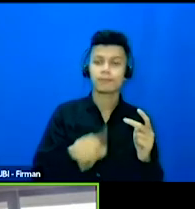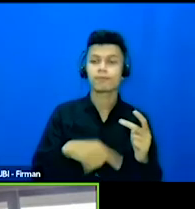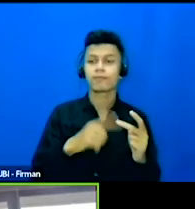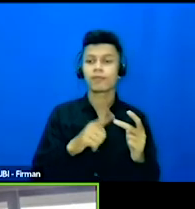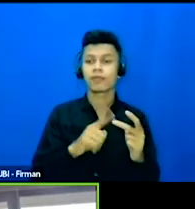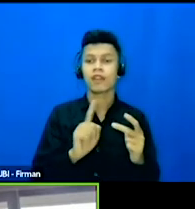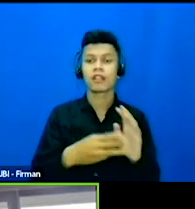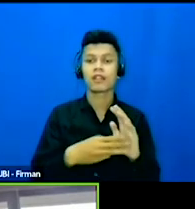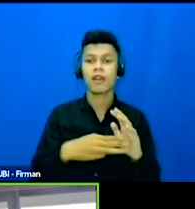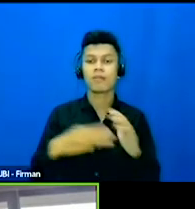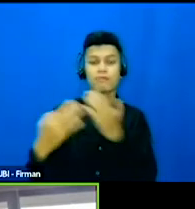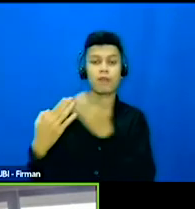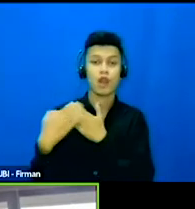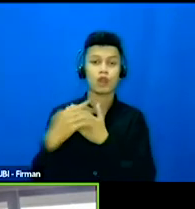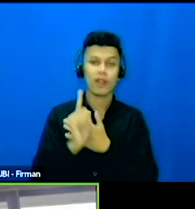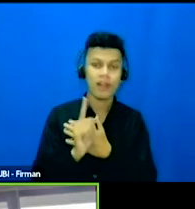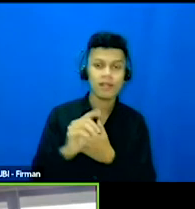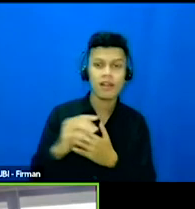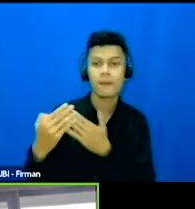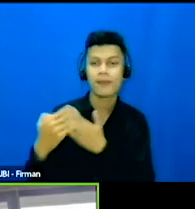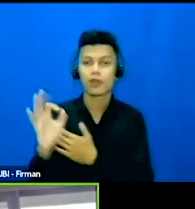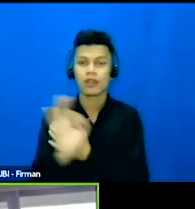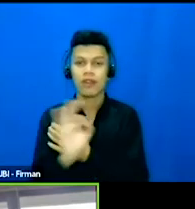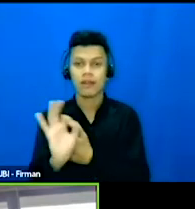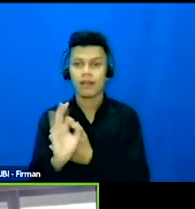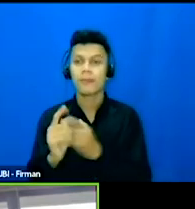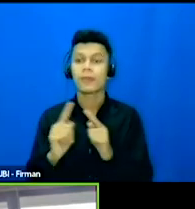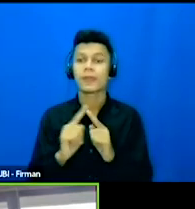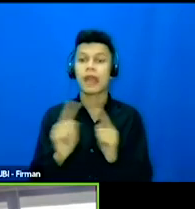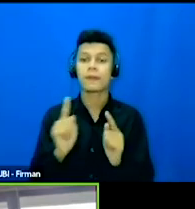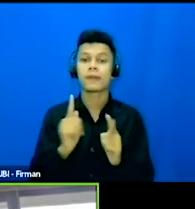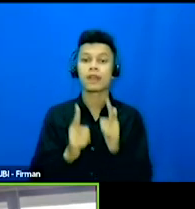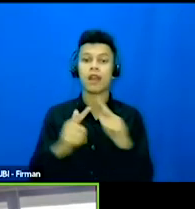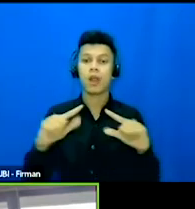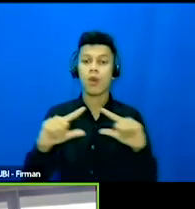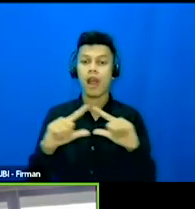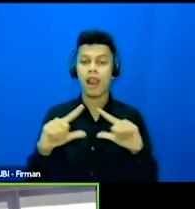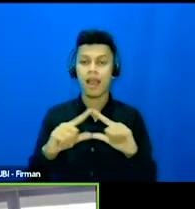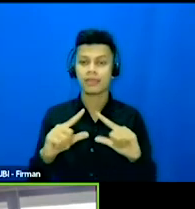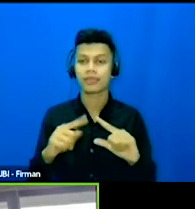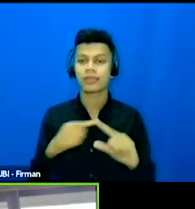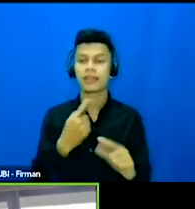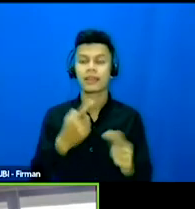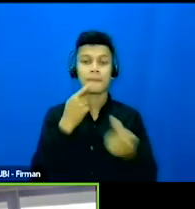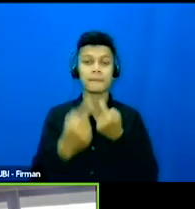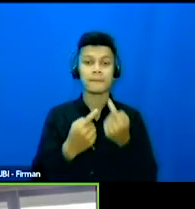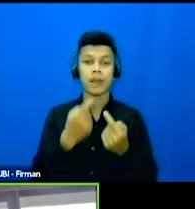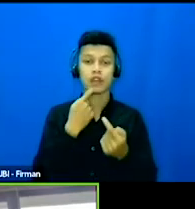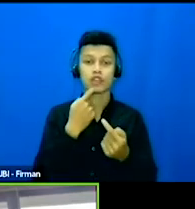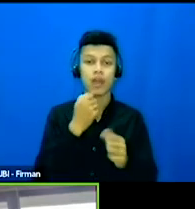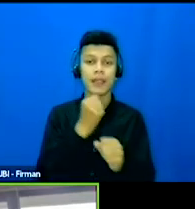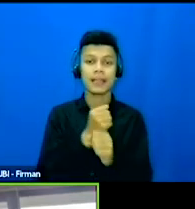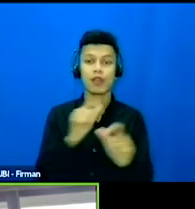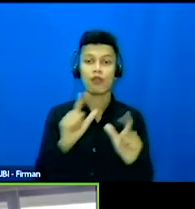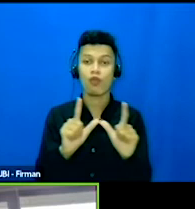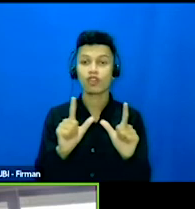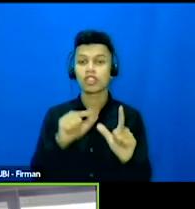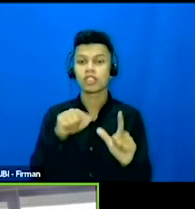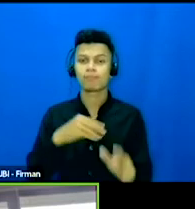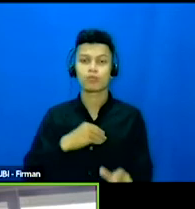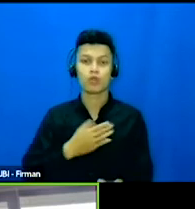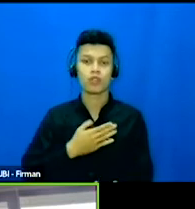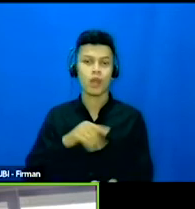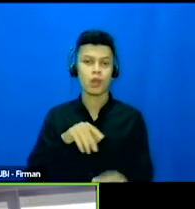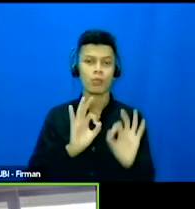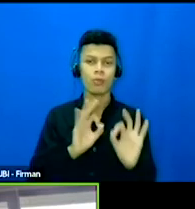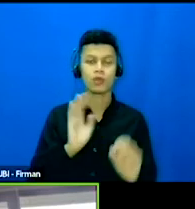dandut juga tidak mengotori sementara kalau dari sisi peralatan kalau kita bahas mengenai greenwashing ini menurut saya